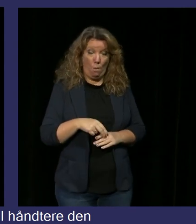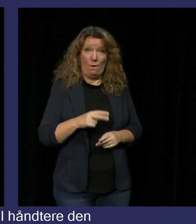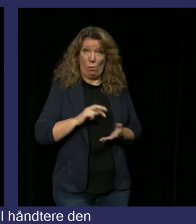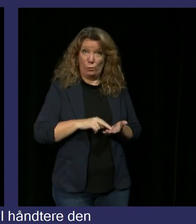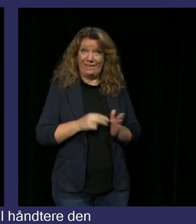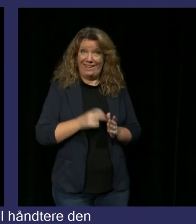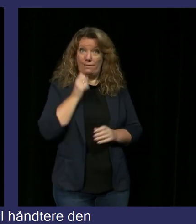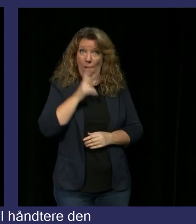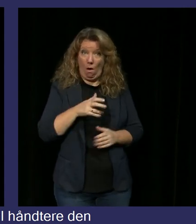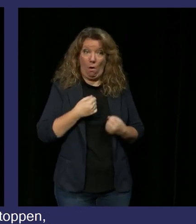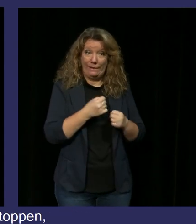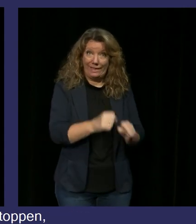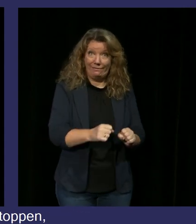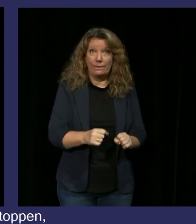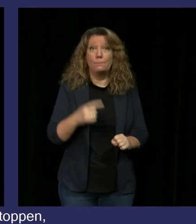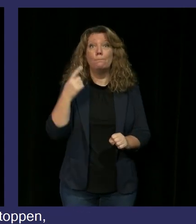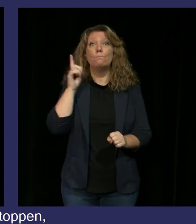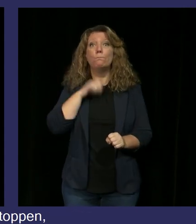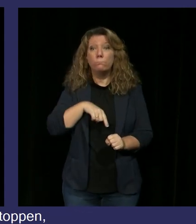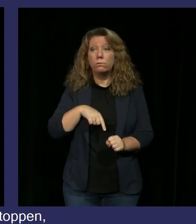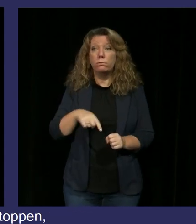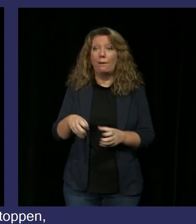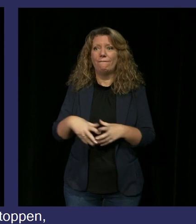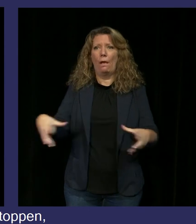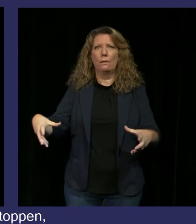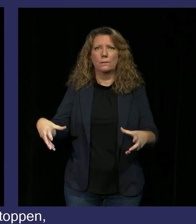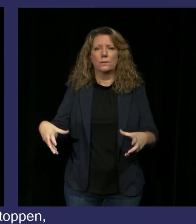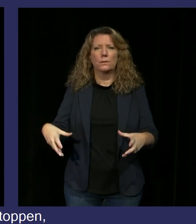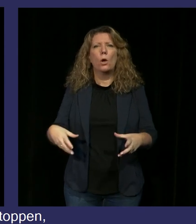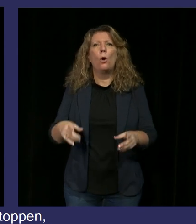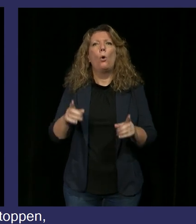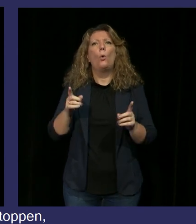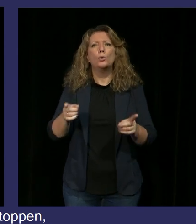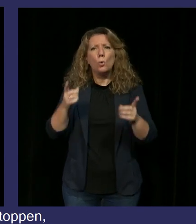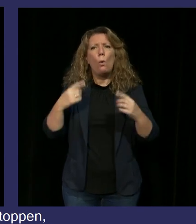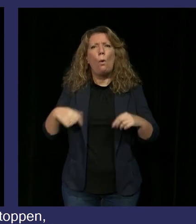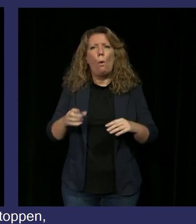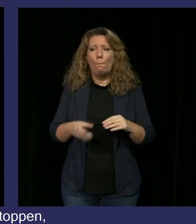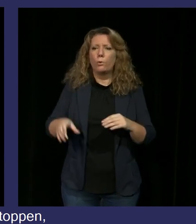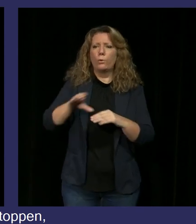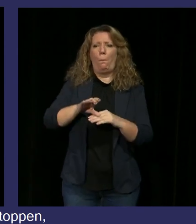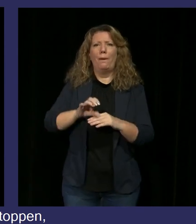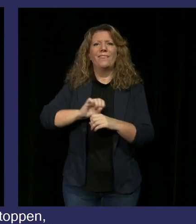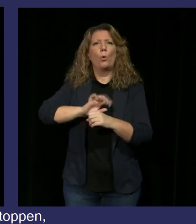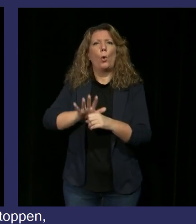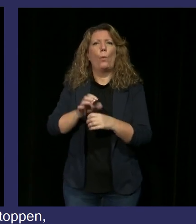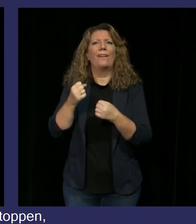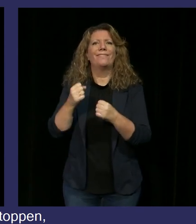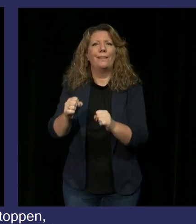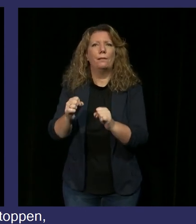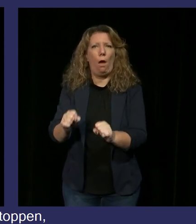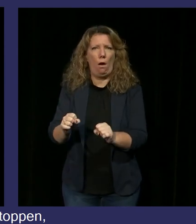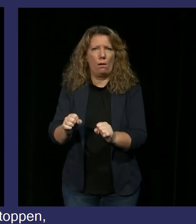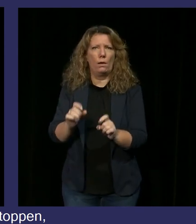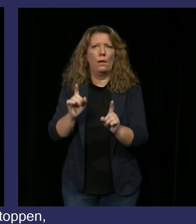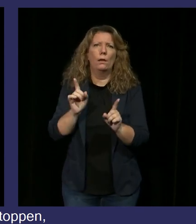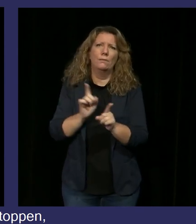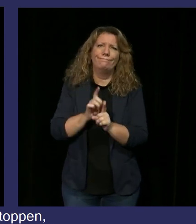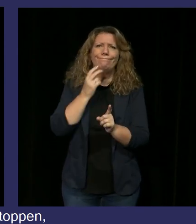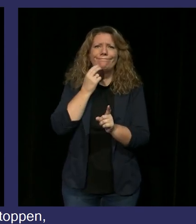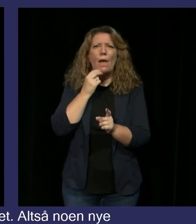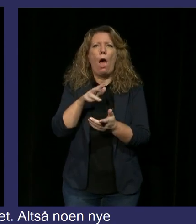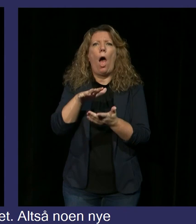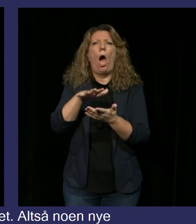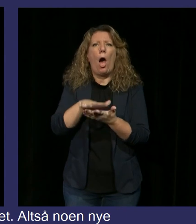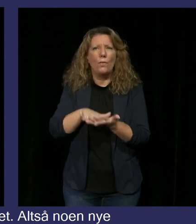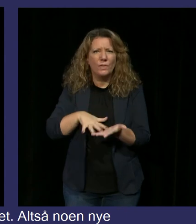vekst. Men, og så kommer koronatiltakene på toppen. Såkalt anmodningsvedtak. Veldig fint